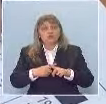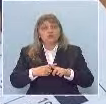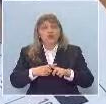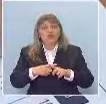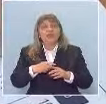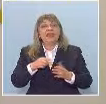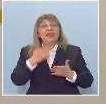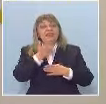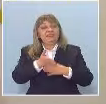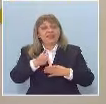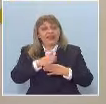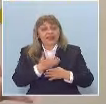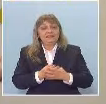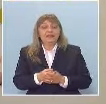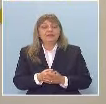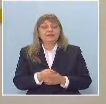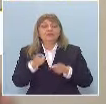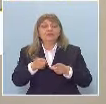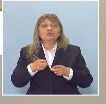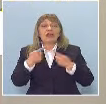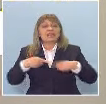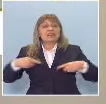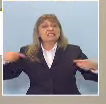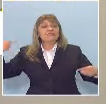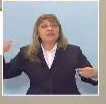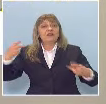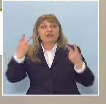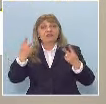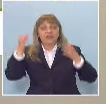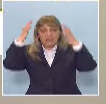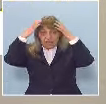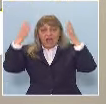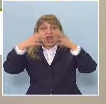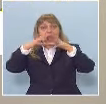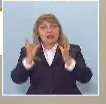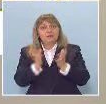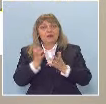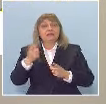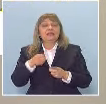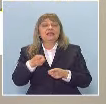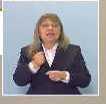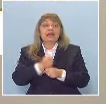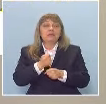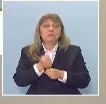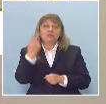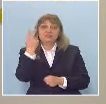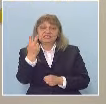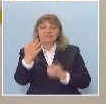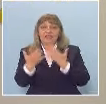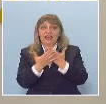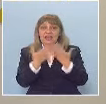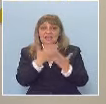при децата, което развива двете полукълба на мозъка. Не е случайно по време на самите занятия децата работят с две ръце, т.е.